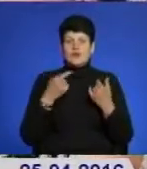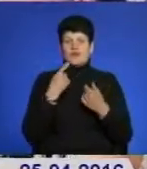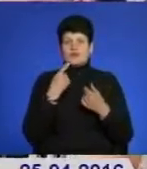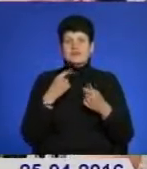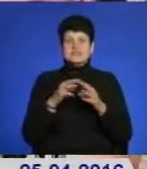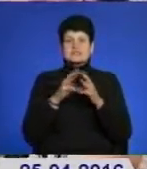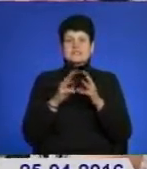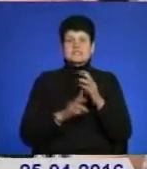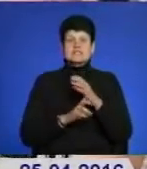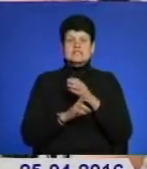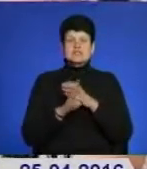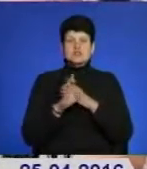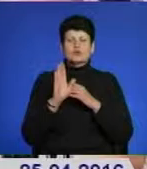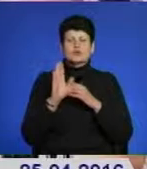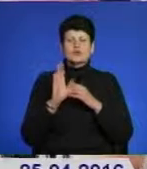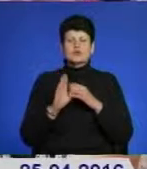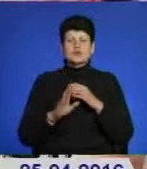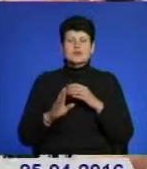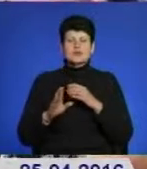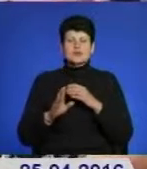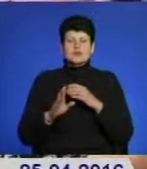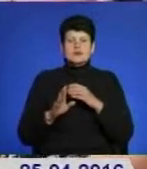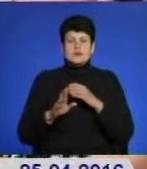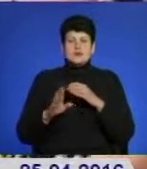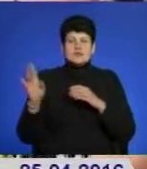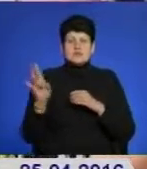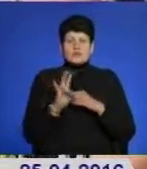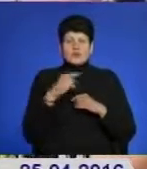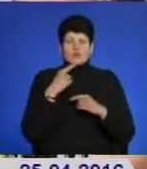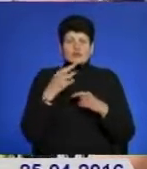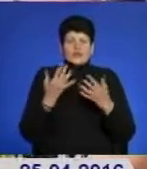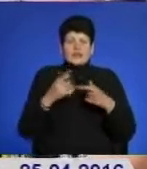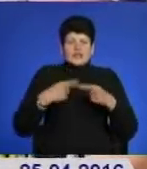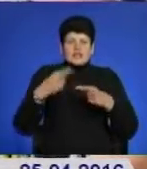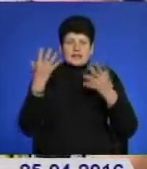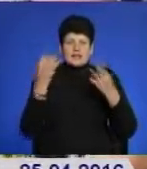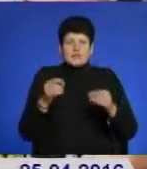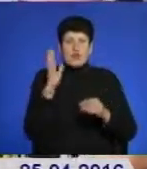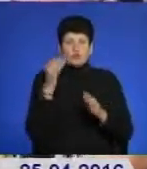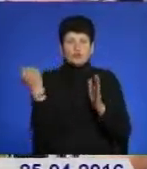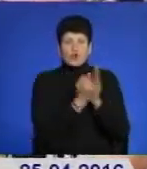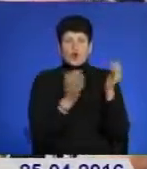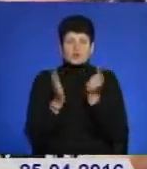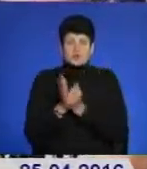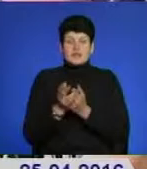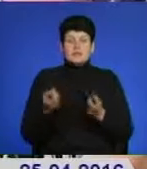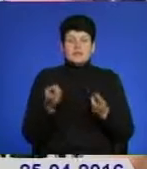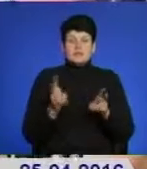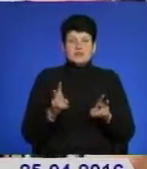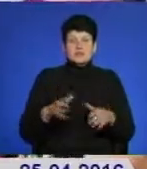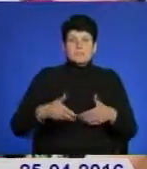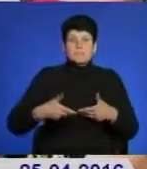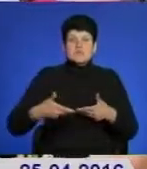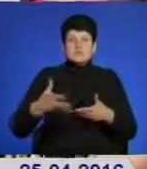священник, декілька днів будуть його розпинати. То сьогодні ми радіємо разом з тим, що він входить, і прийшли йому постелити своє